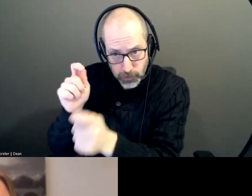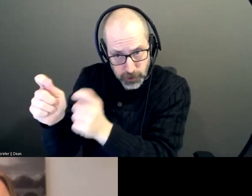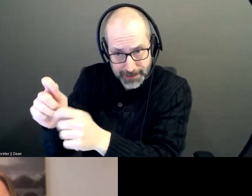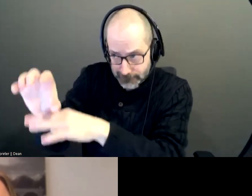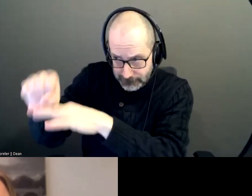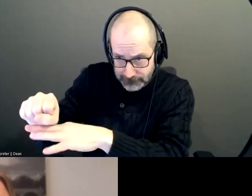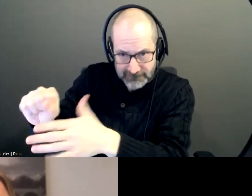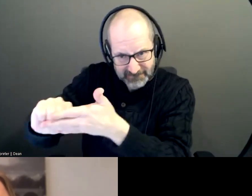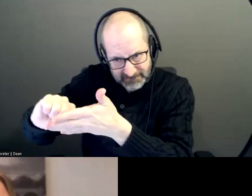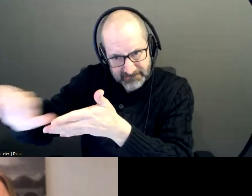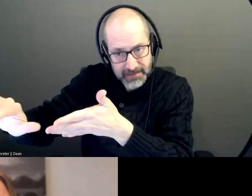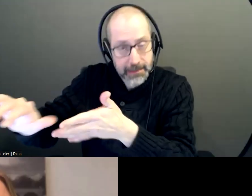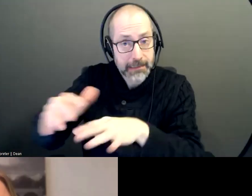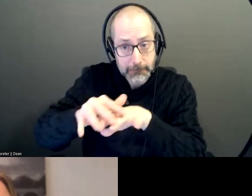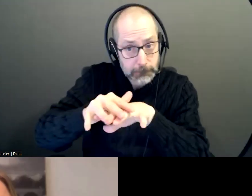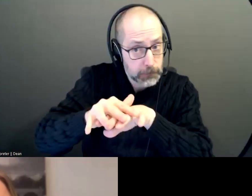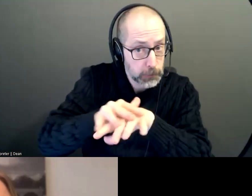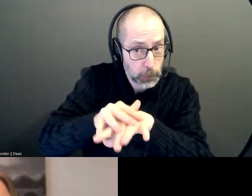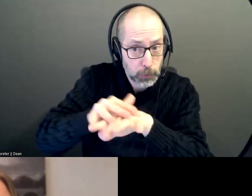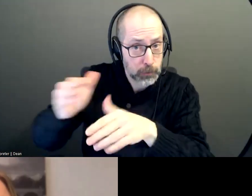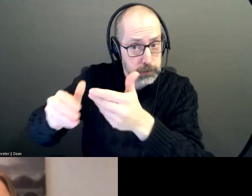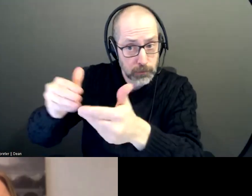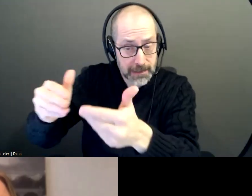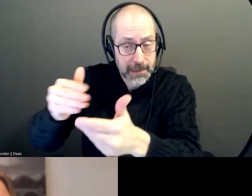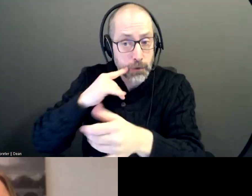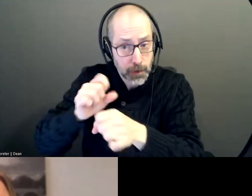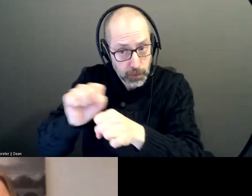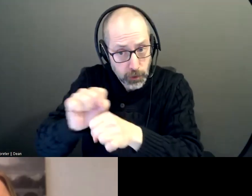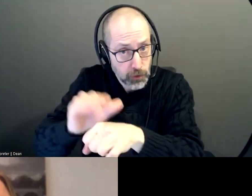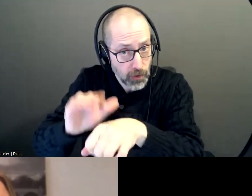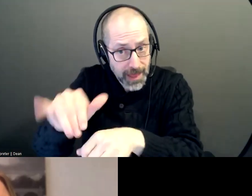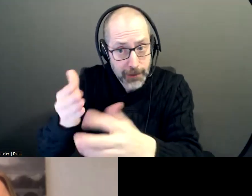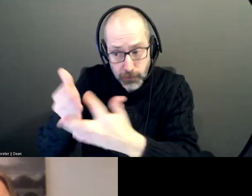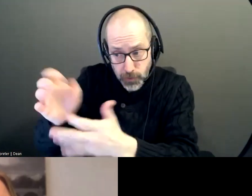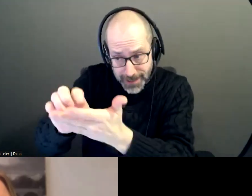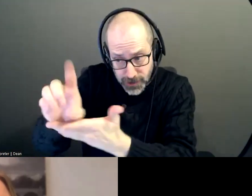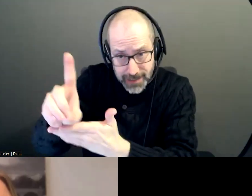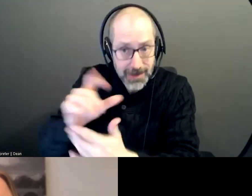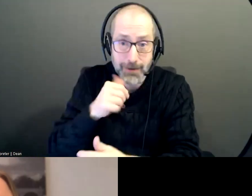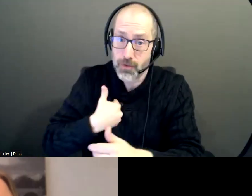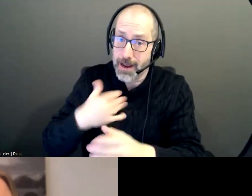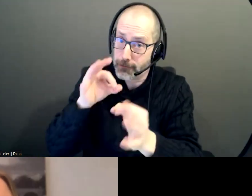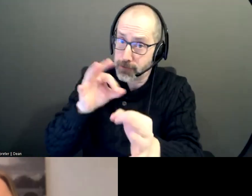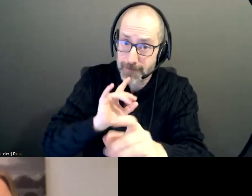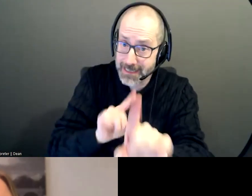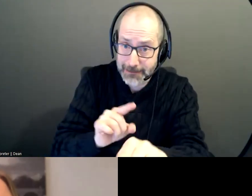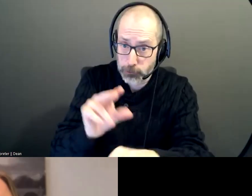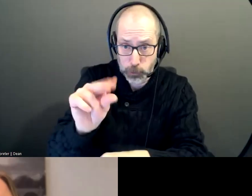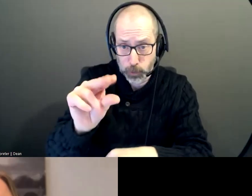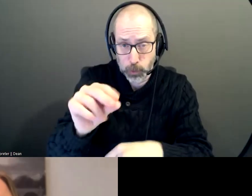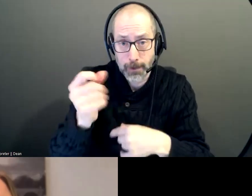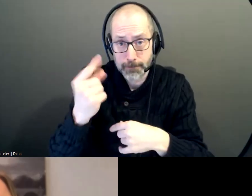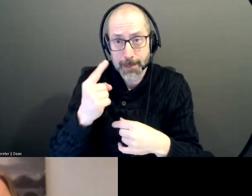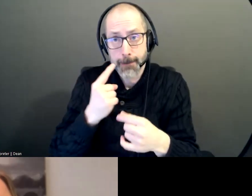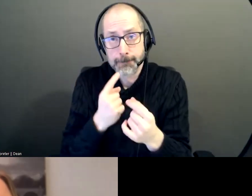les slow, choses. and we're C'est working on it lent, in mais on education y as well. So I travaille don't en have a perfect éducation answer également. for you, Il but n'y a donc it's pas de réponse